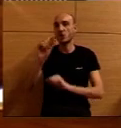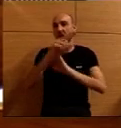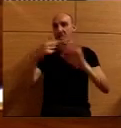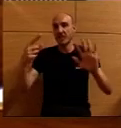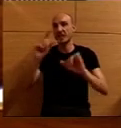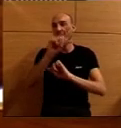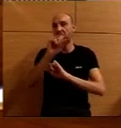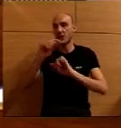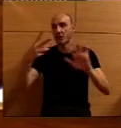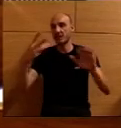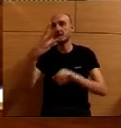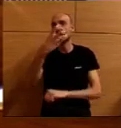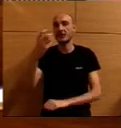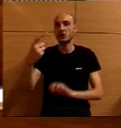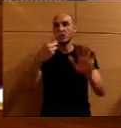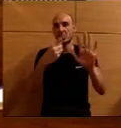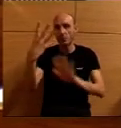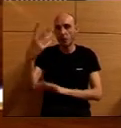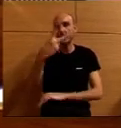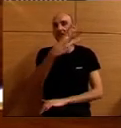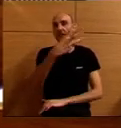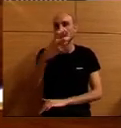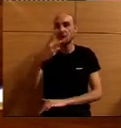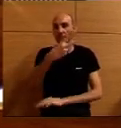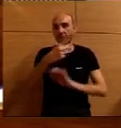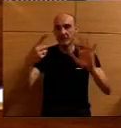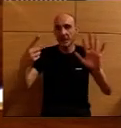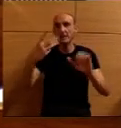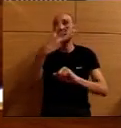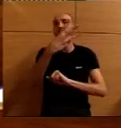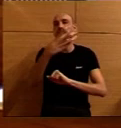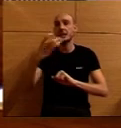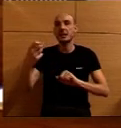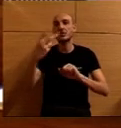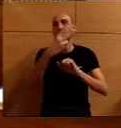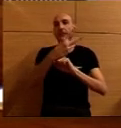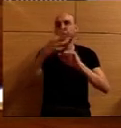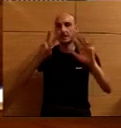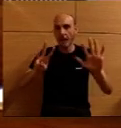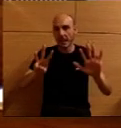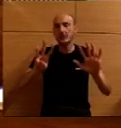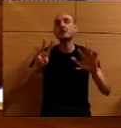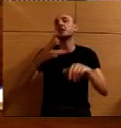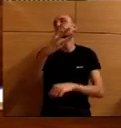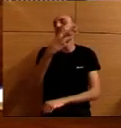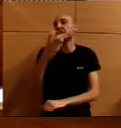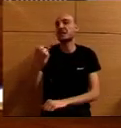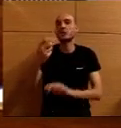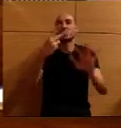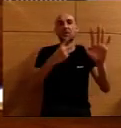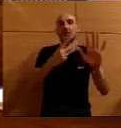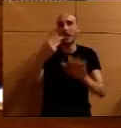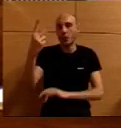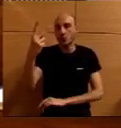116, 369, 320 euros, 123, 302, 372,